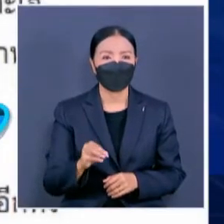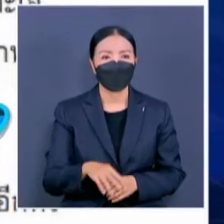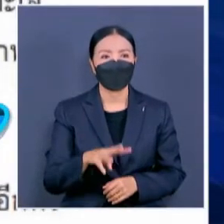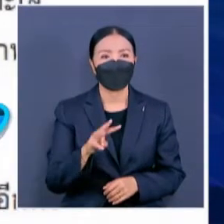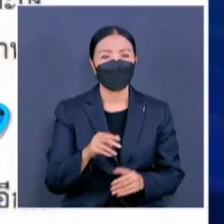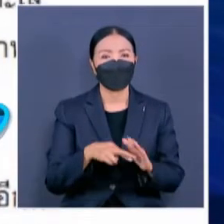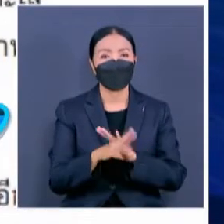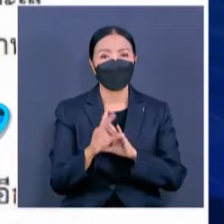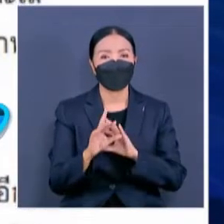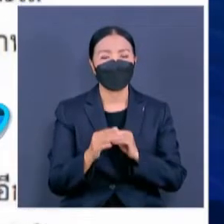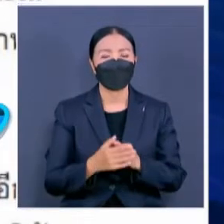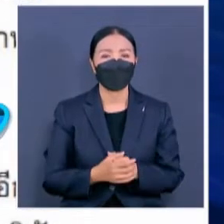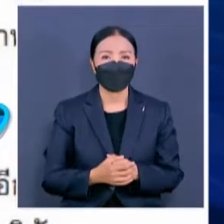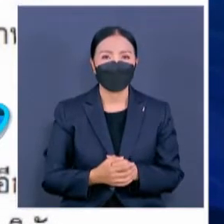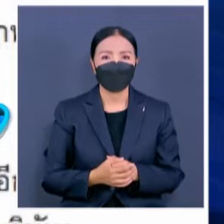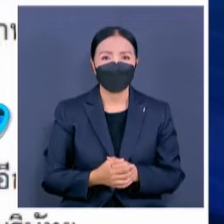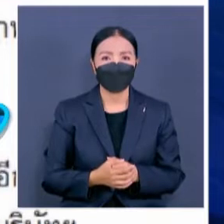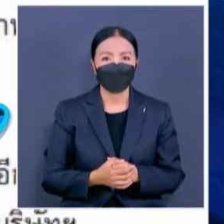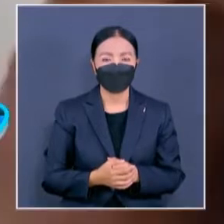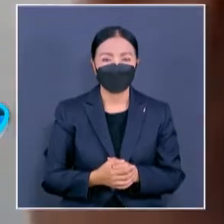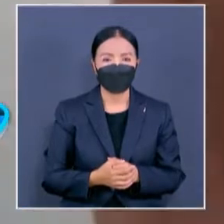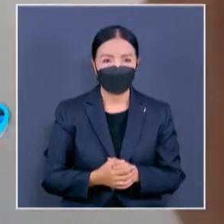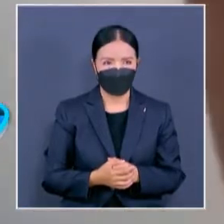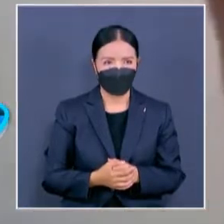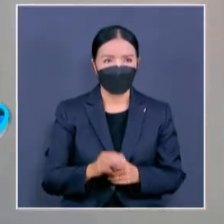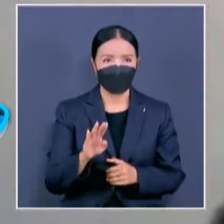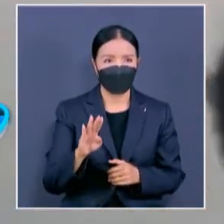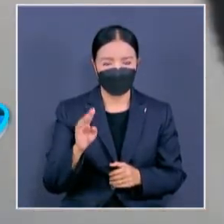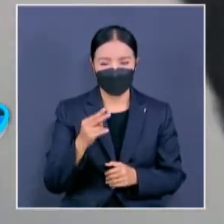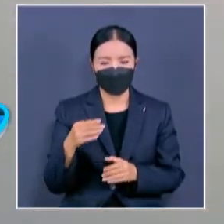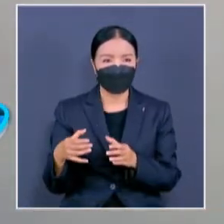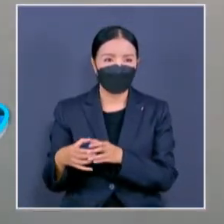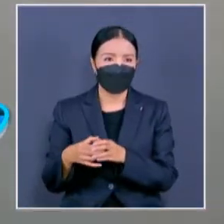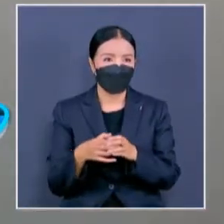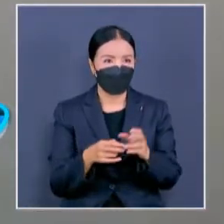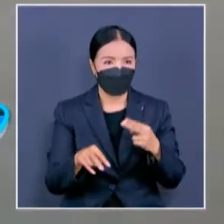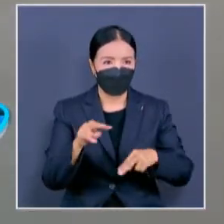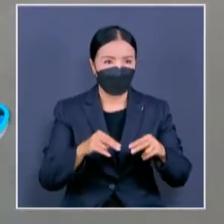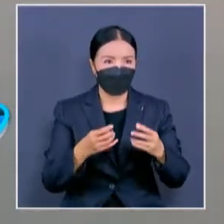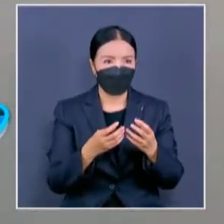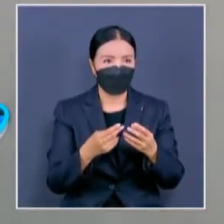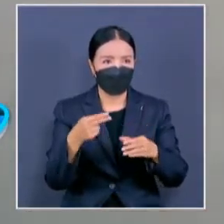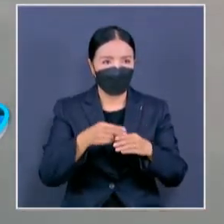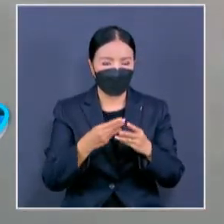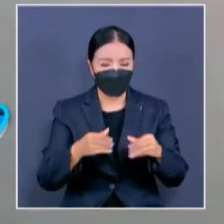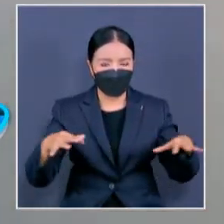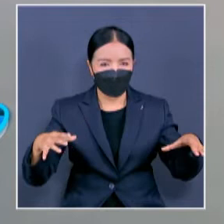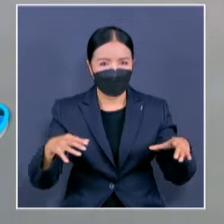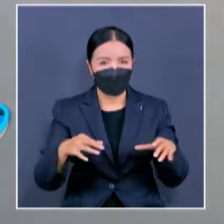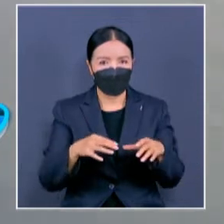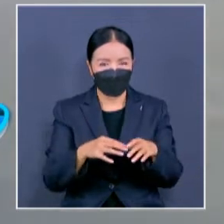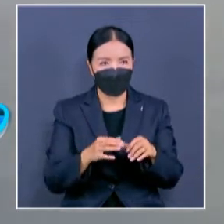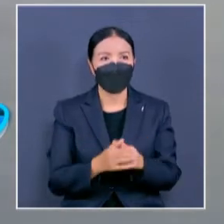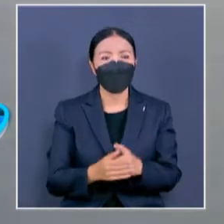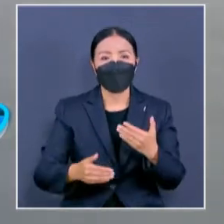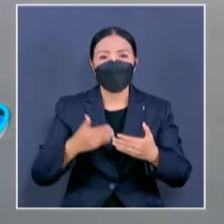ทธที่ระยองนะครับแต่ว่าทันทีที่เกิดเหตุครับบริษัทได้ระดมทีมเพื่อควบคุมสถานการณ์ตามแผนรับมือเหตุฉุกเฉินแล้วก็หยุ